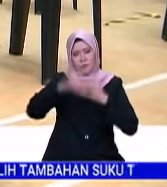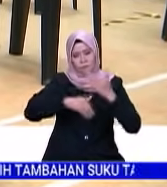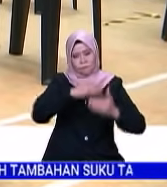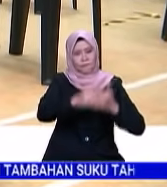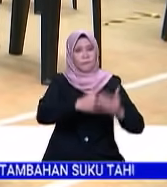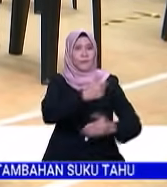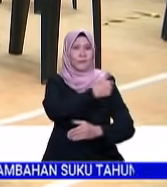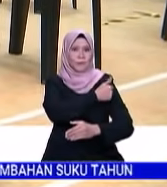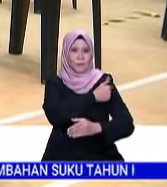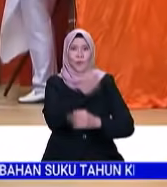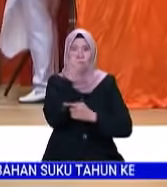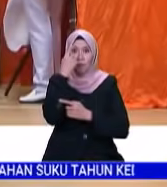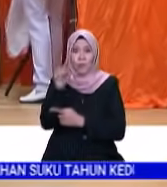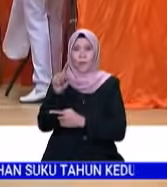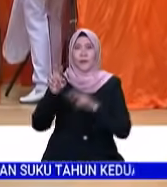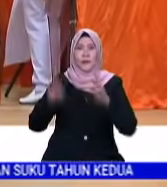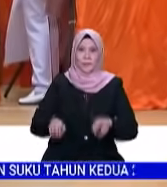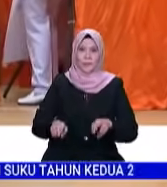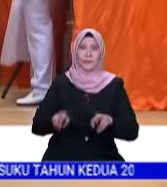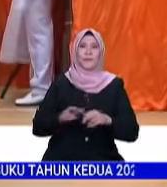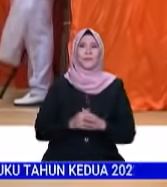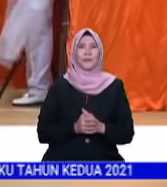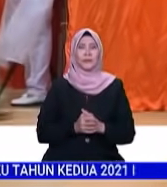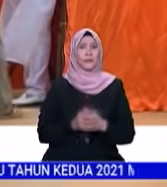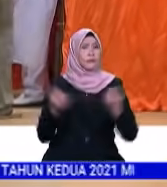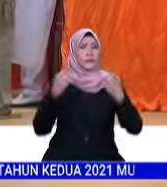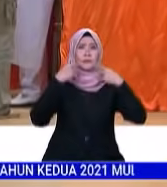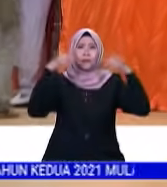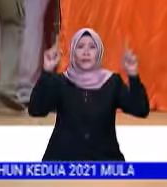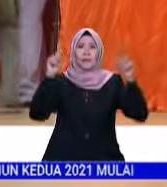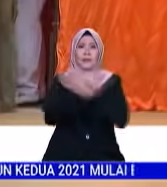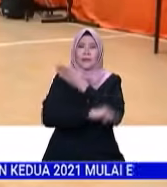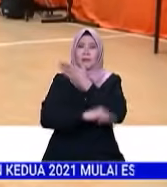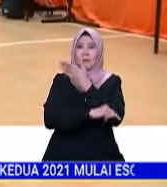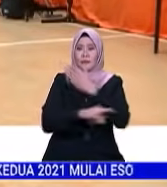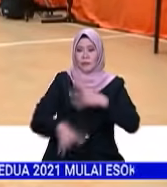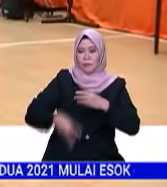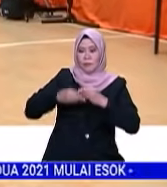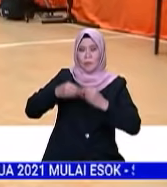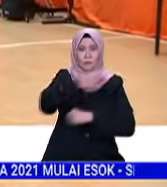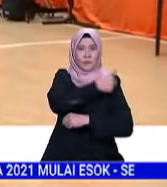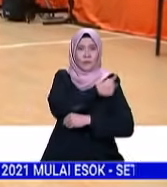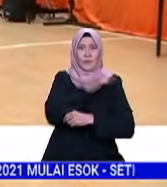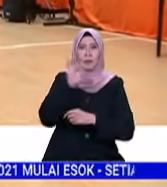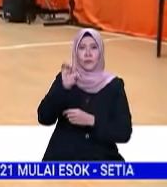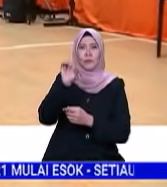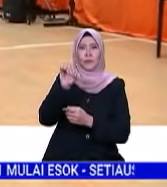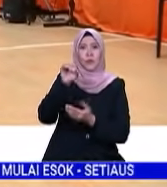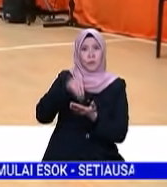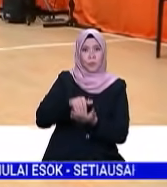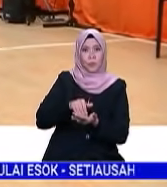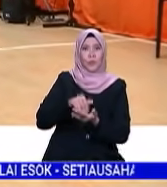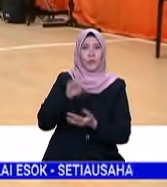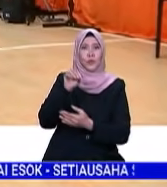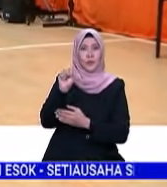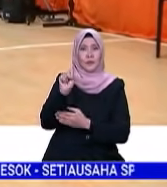proses vaksinasi rakyat. Ini berikutan kejayaan negeri itu mendapat tambahan vaksin daripada 80,000 dos